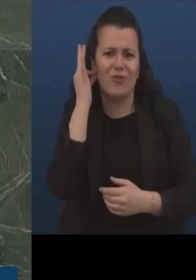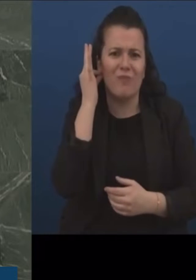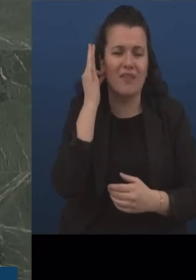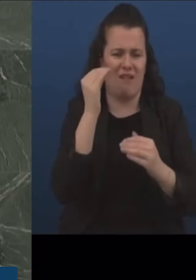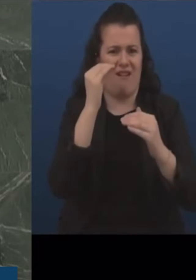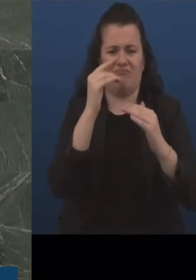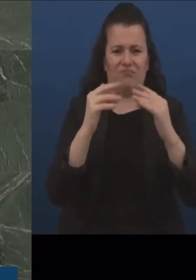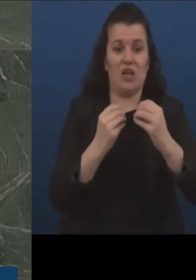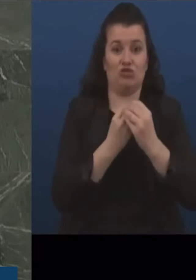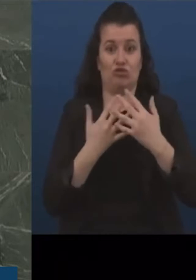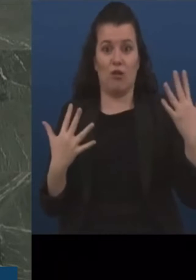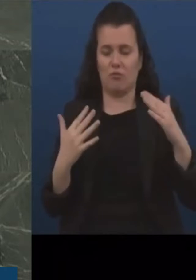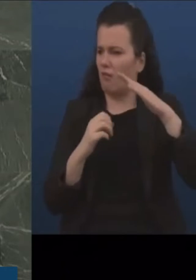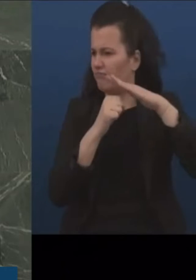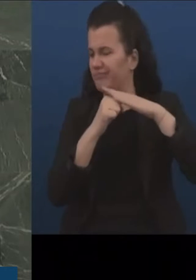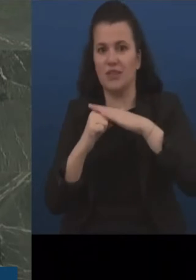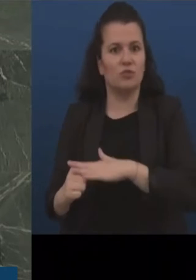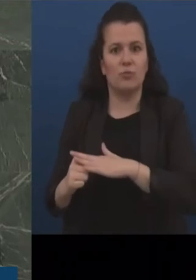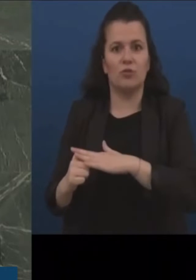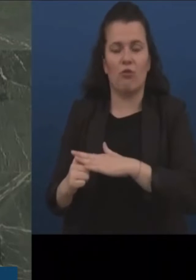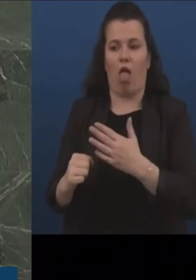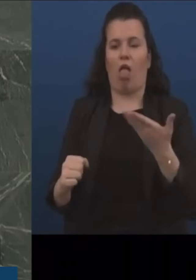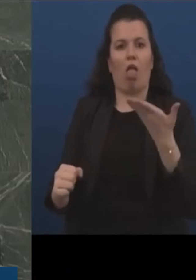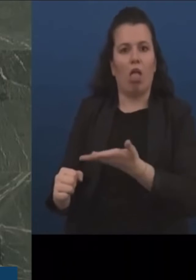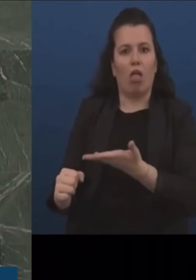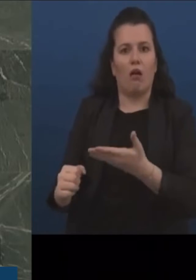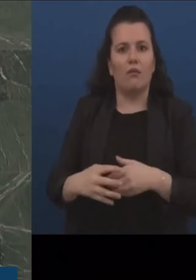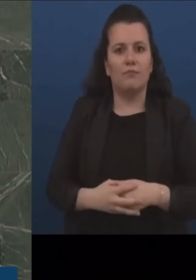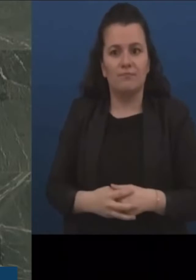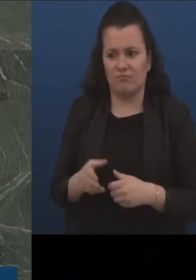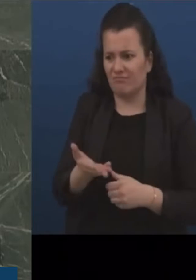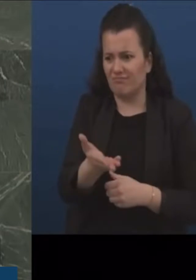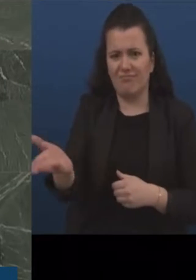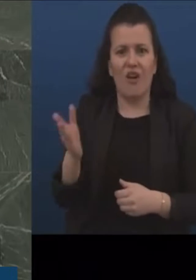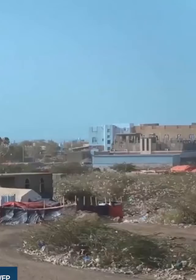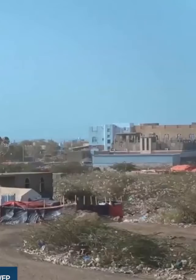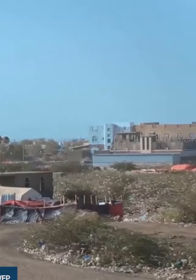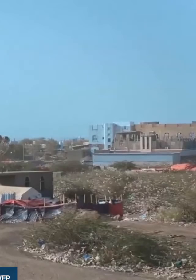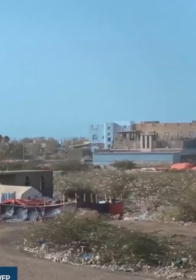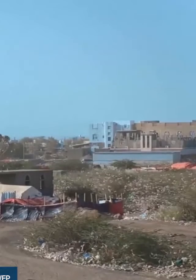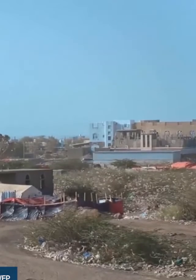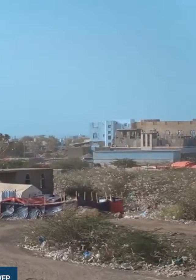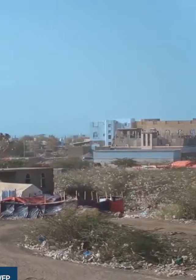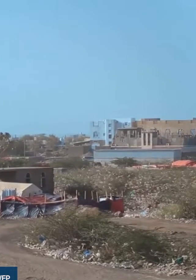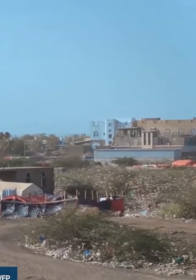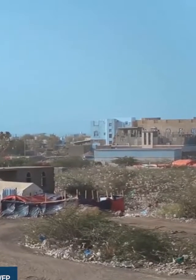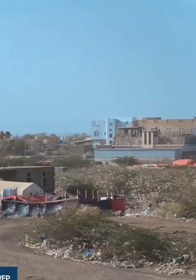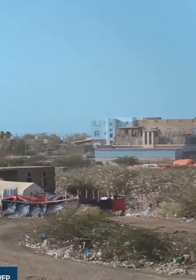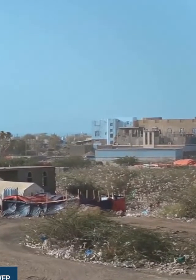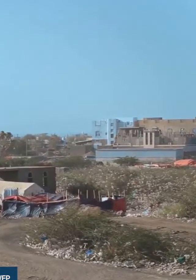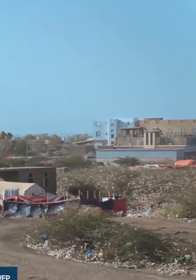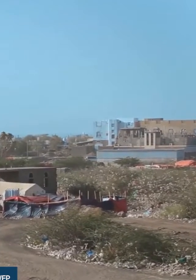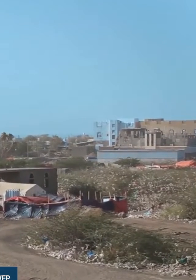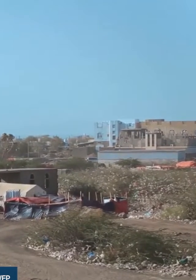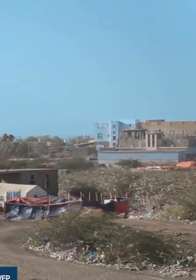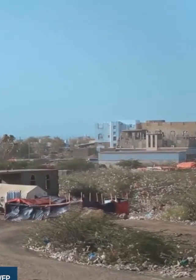njea ana kwa ana na njea ya mtandao na kitaendelea hadi tarishurina tano ya mwezi huu wa match. Tarifa ilotolewa leo na mashirika